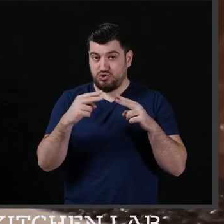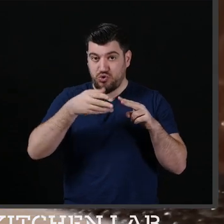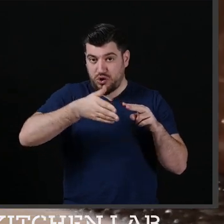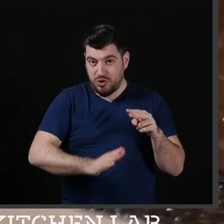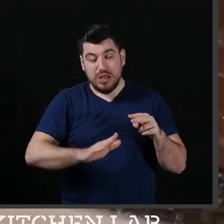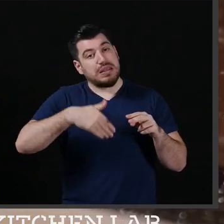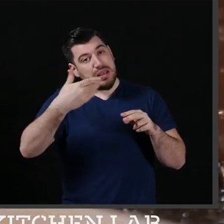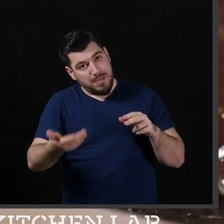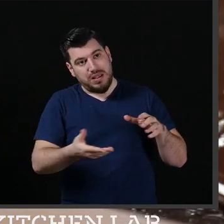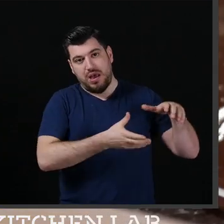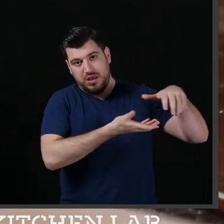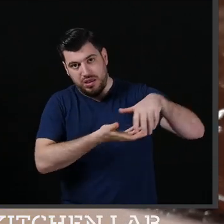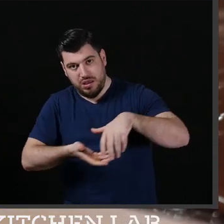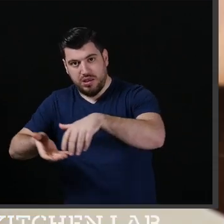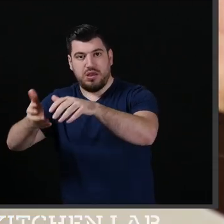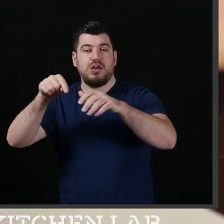γκανάζ.